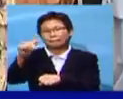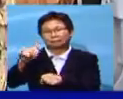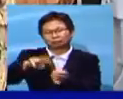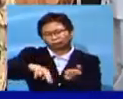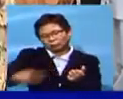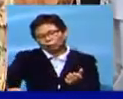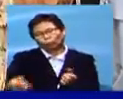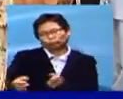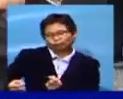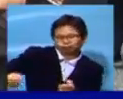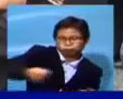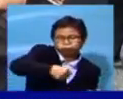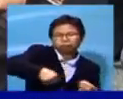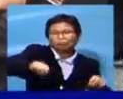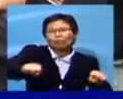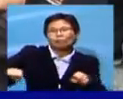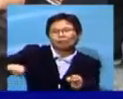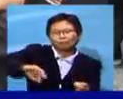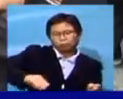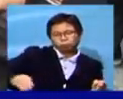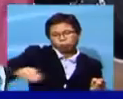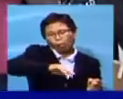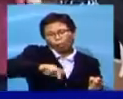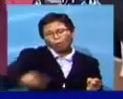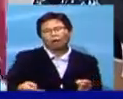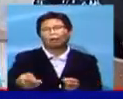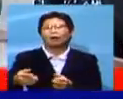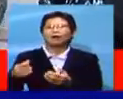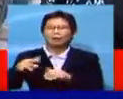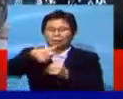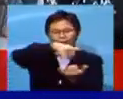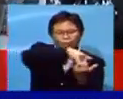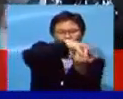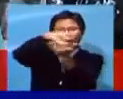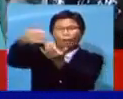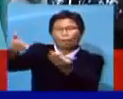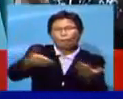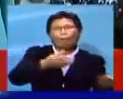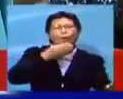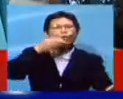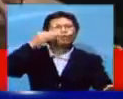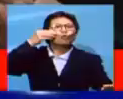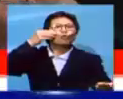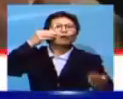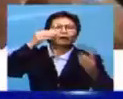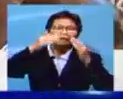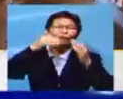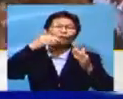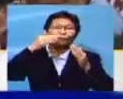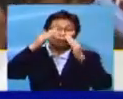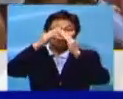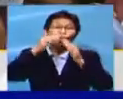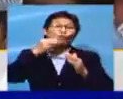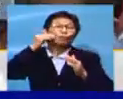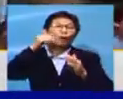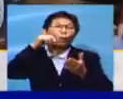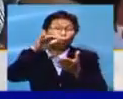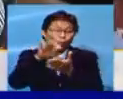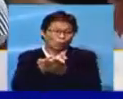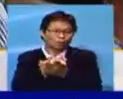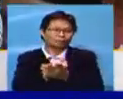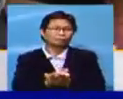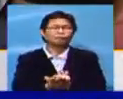kemaman jenazah dibawa pulang ke rumah isterinya di sendaian dan dikebumikan di tanah perkuburan Islam Kampung